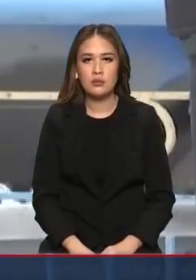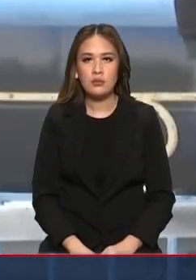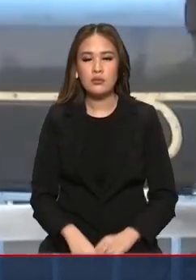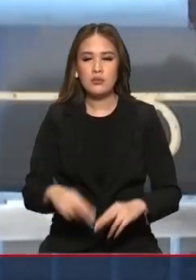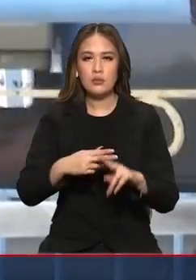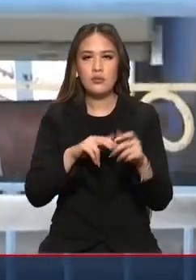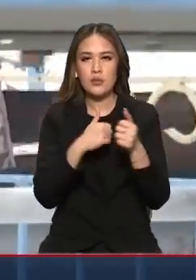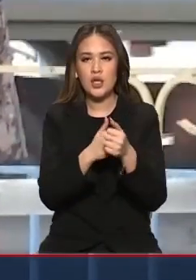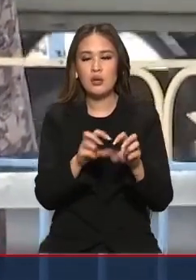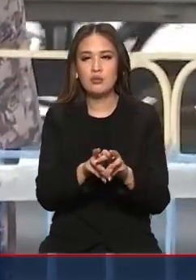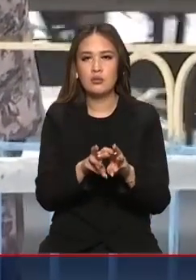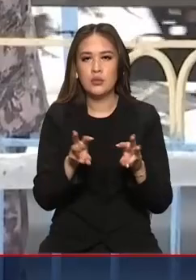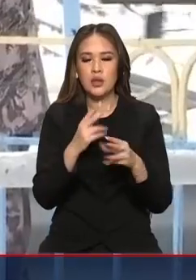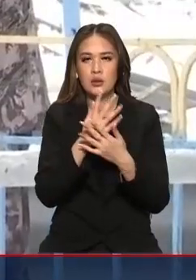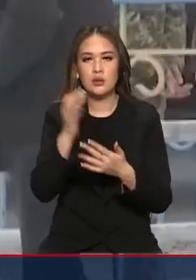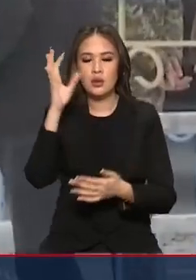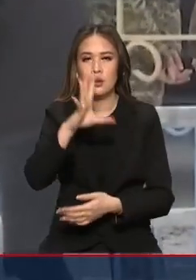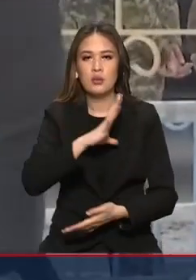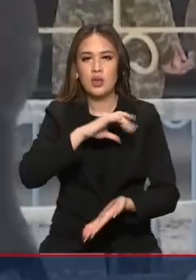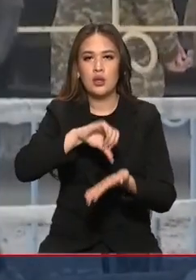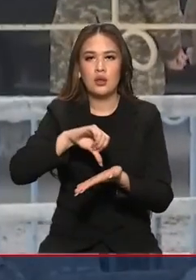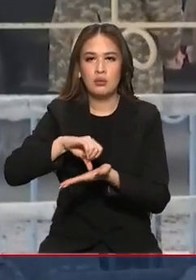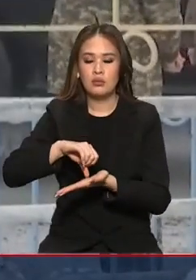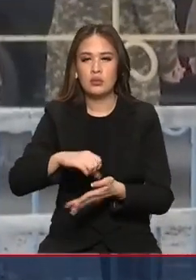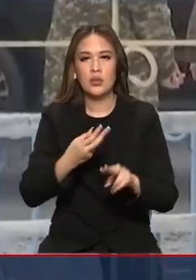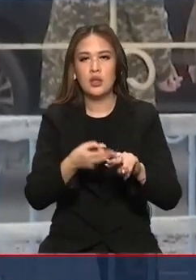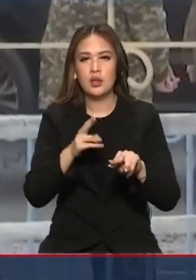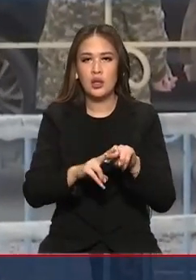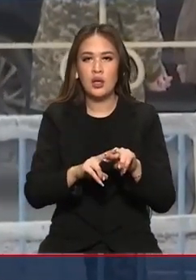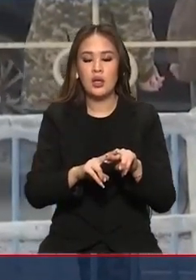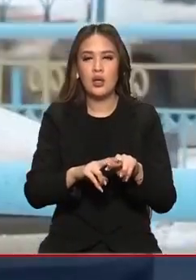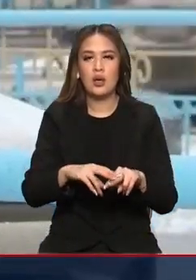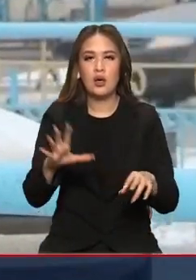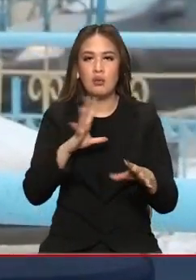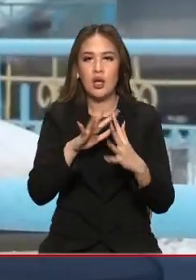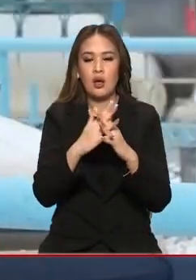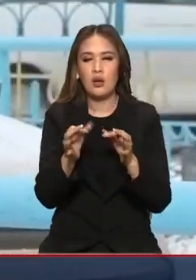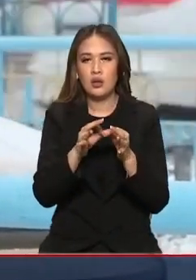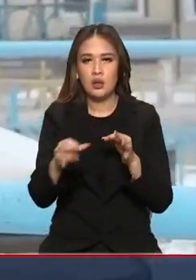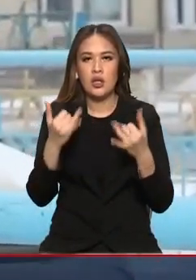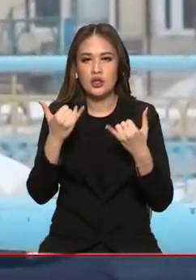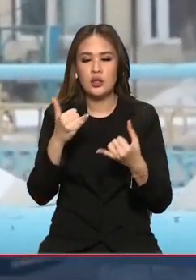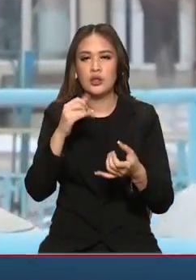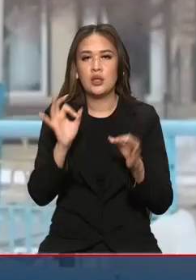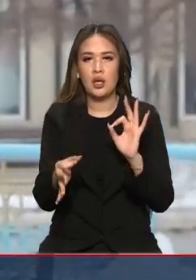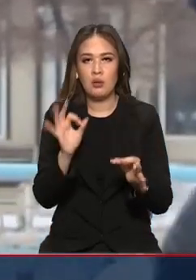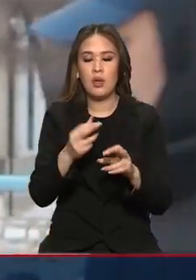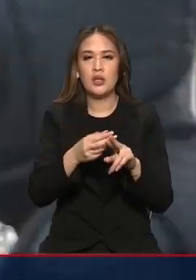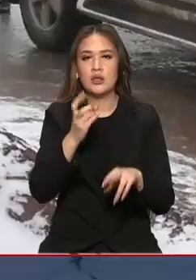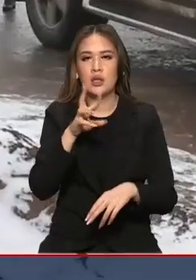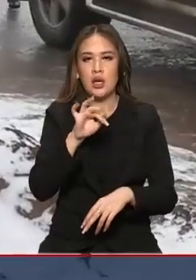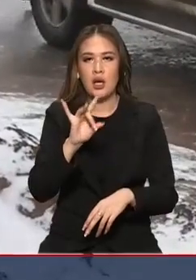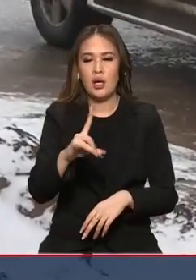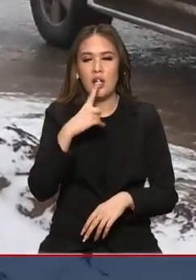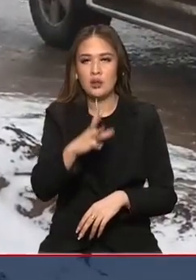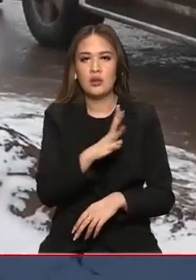Вице-премьер побывал также около реки Сазда, которая накануне вышла из русла. На сегодня ситуация стабилизировалась. Роман Скляр заверил, что